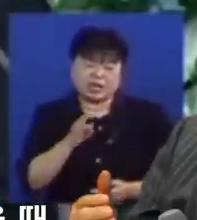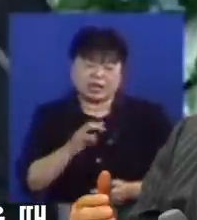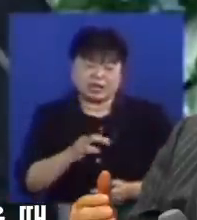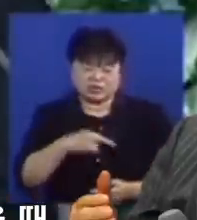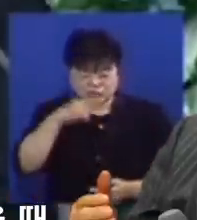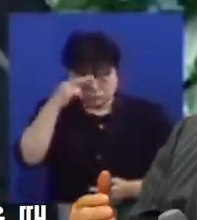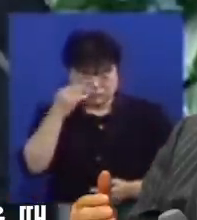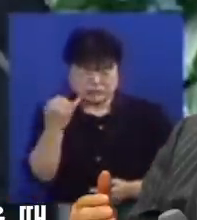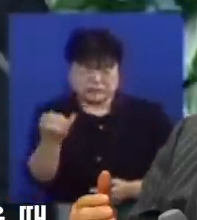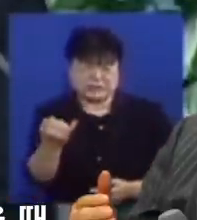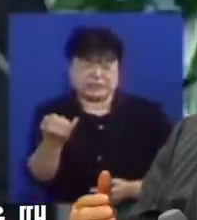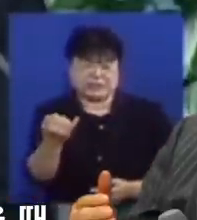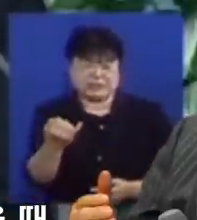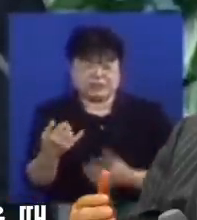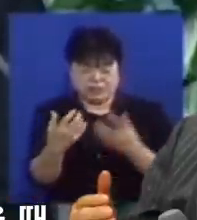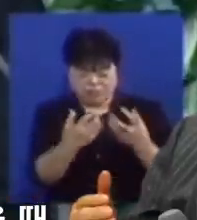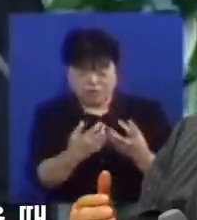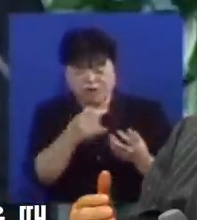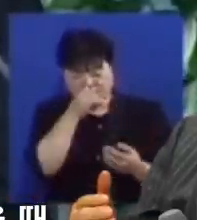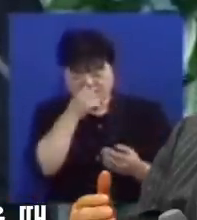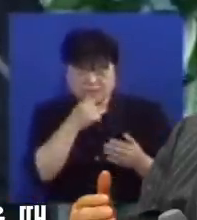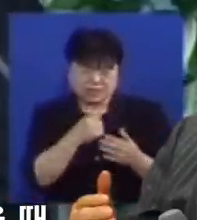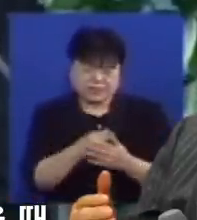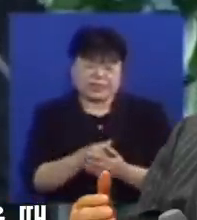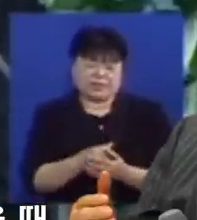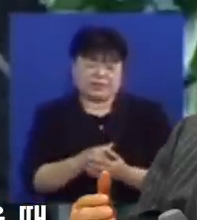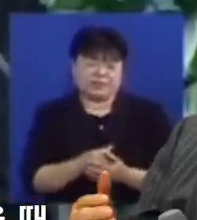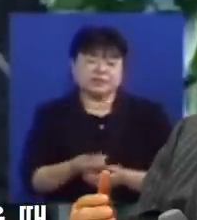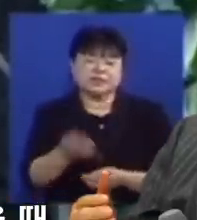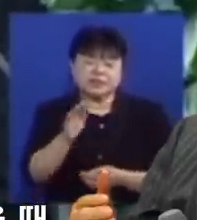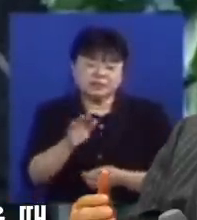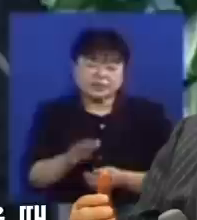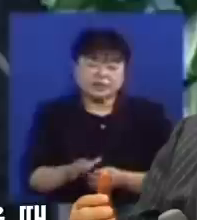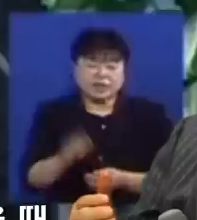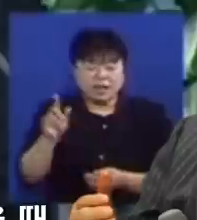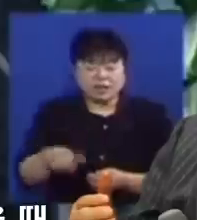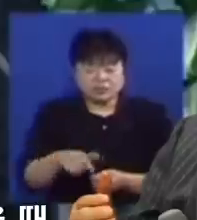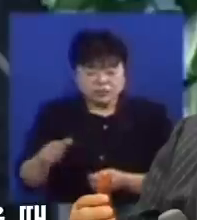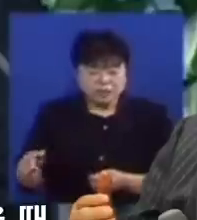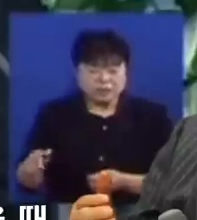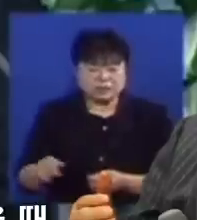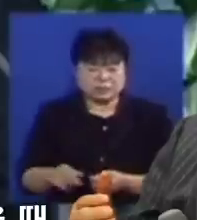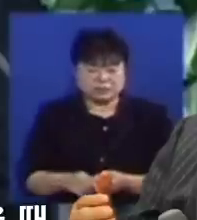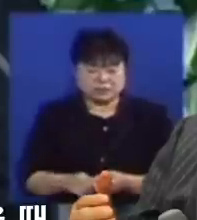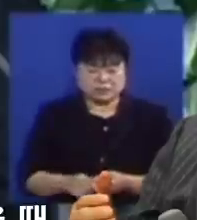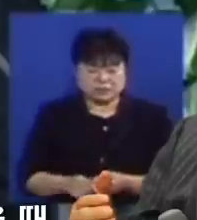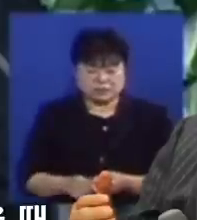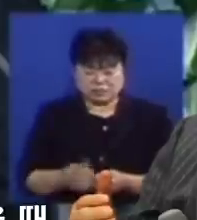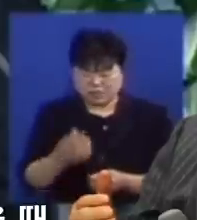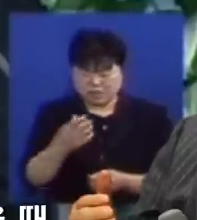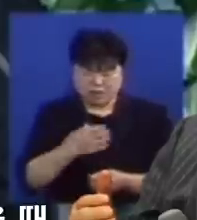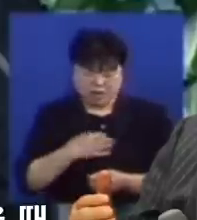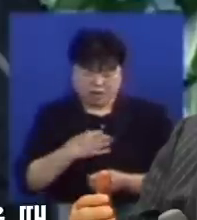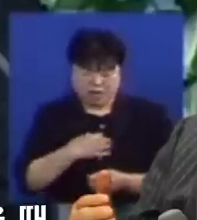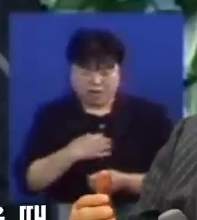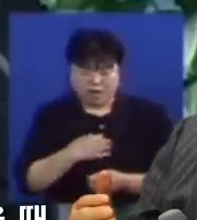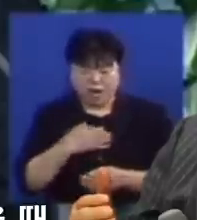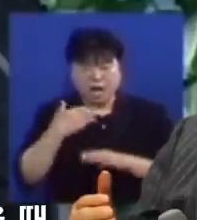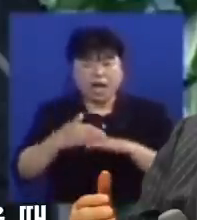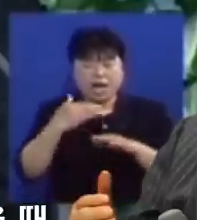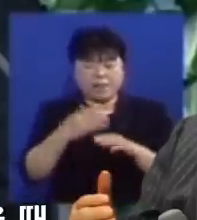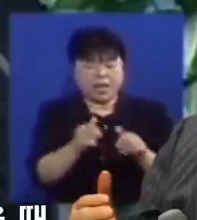사는 동리였었습니다. 그런데 하루는 아주 혐상구에 생긴 깡패가